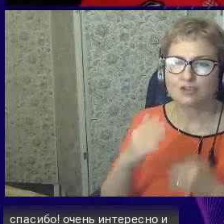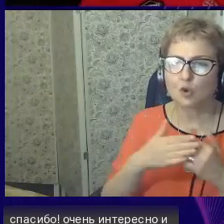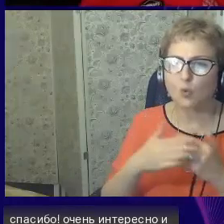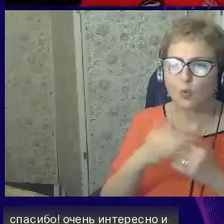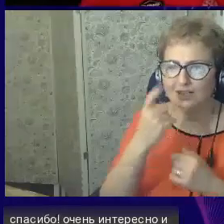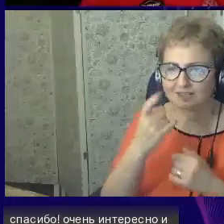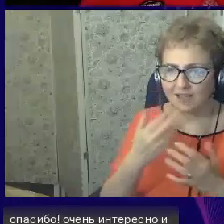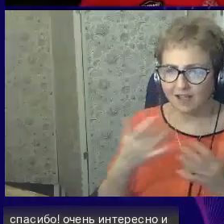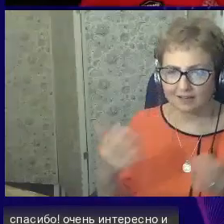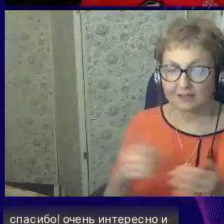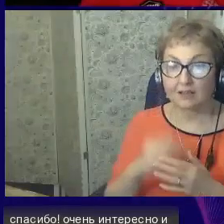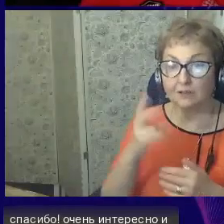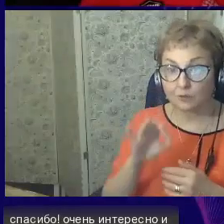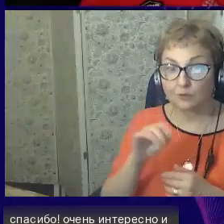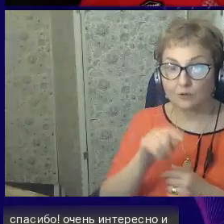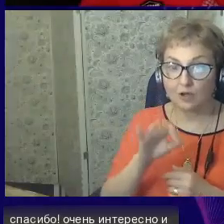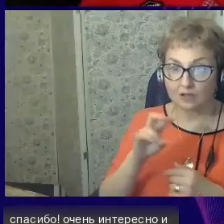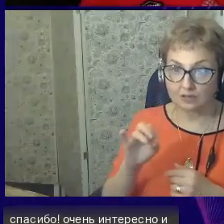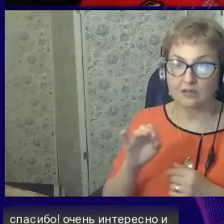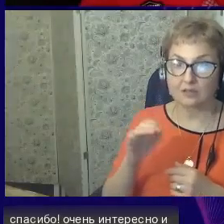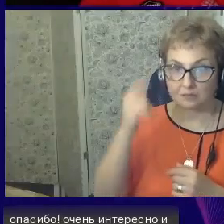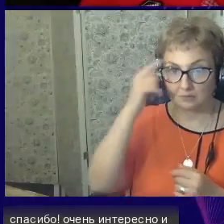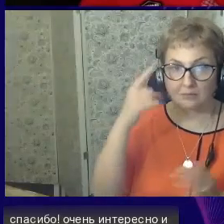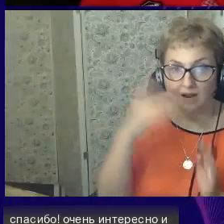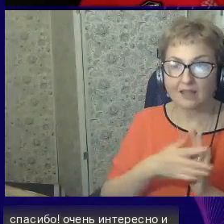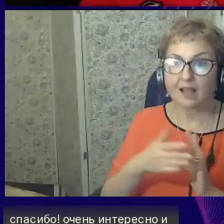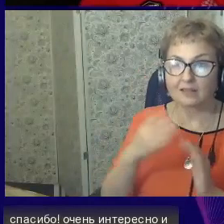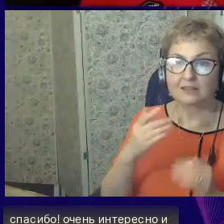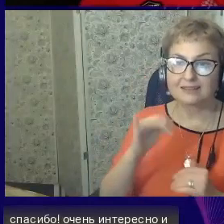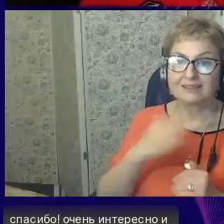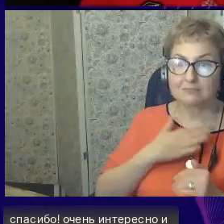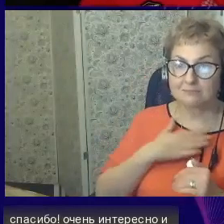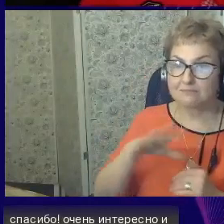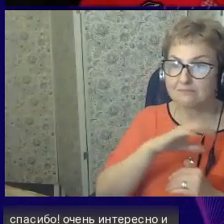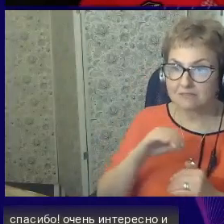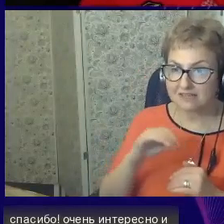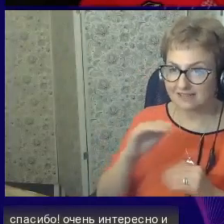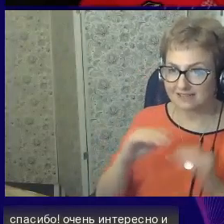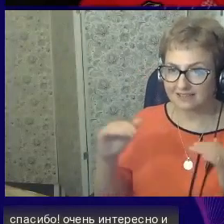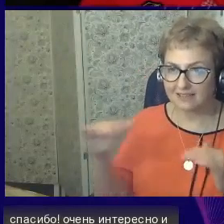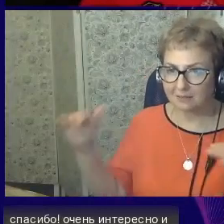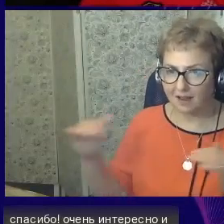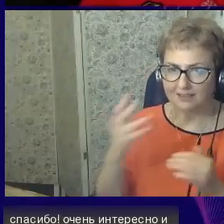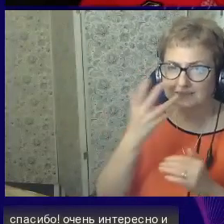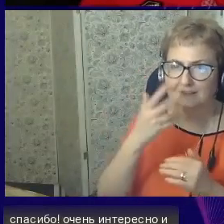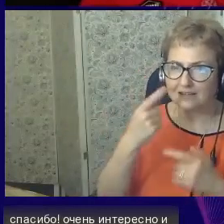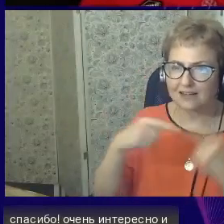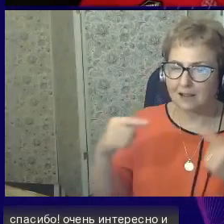около 100, но тем не менее они более-менее понятны, и мы с нашими ребятами их разбиваем по